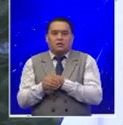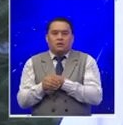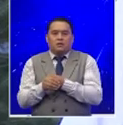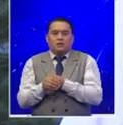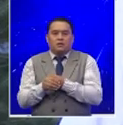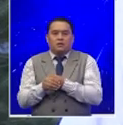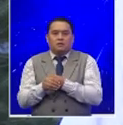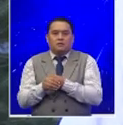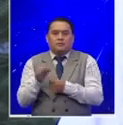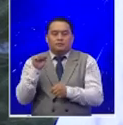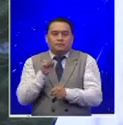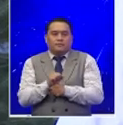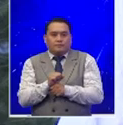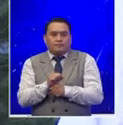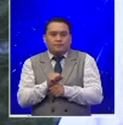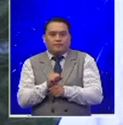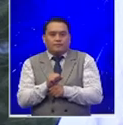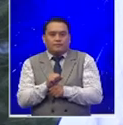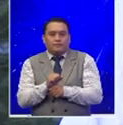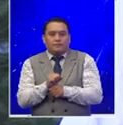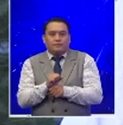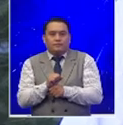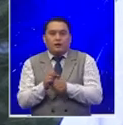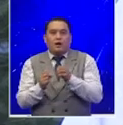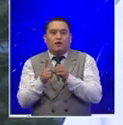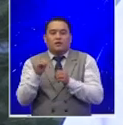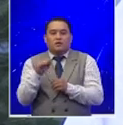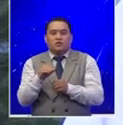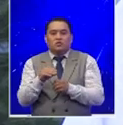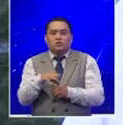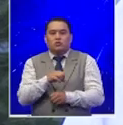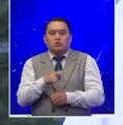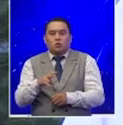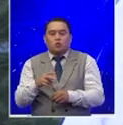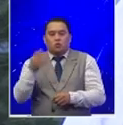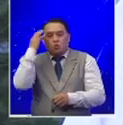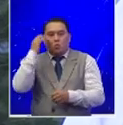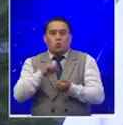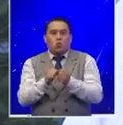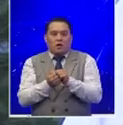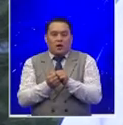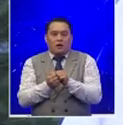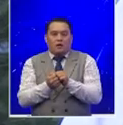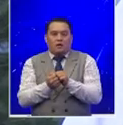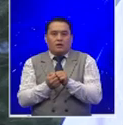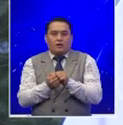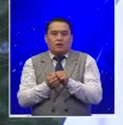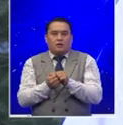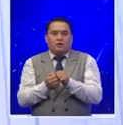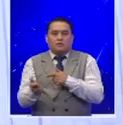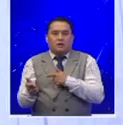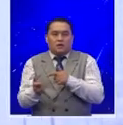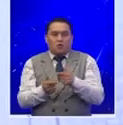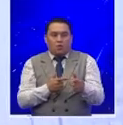За год мы где-то сжигаем 11 тысяч тонн угля. То есть остальное, значит, заготовили